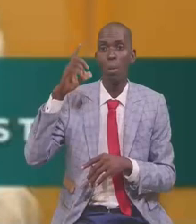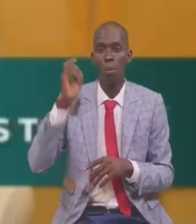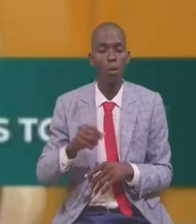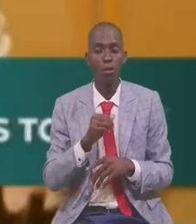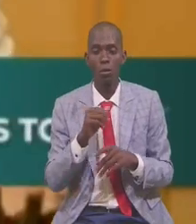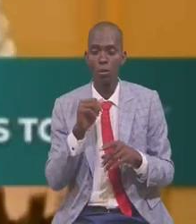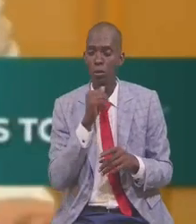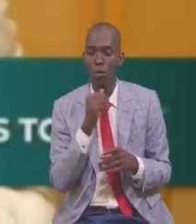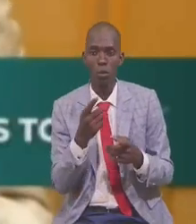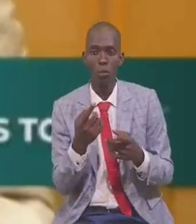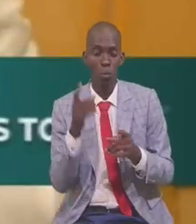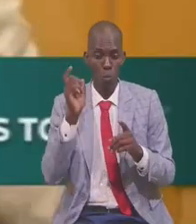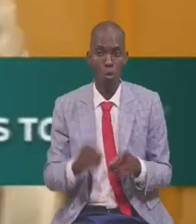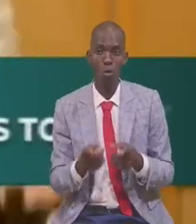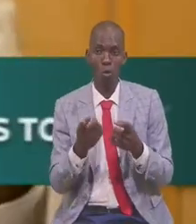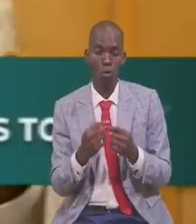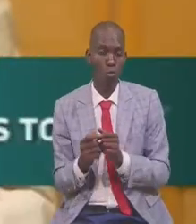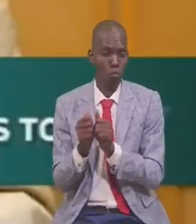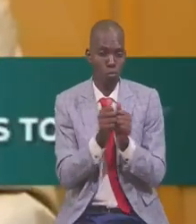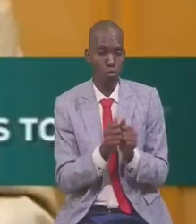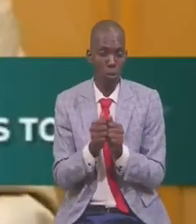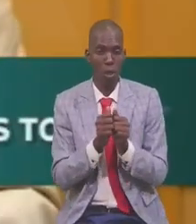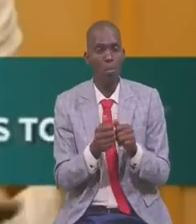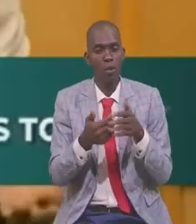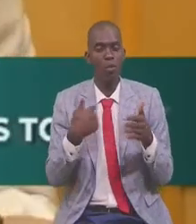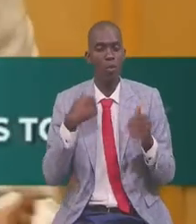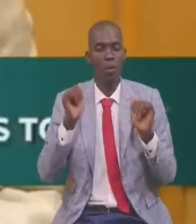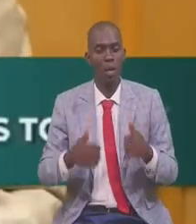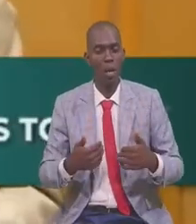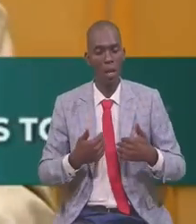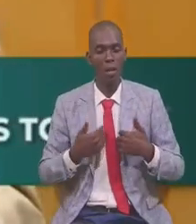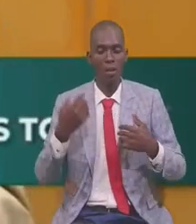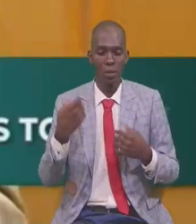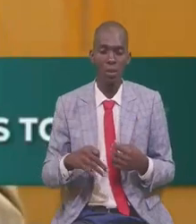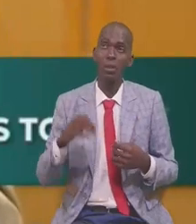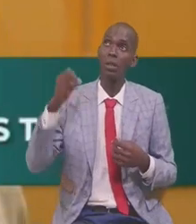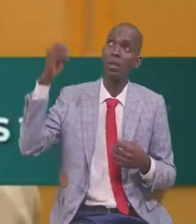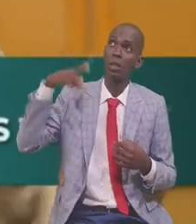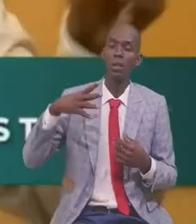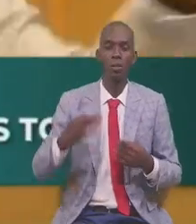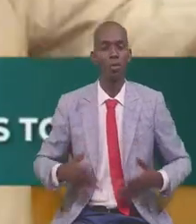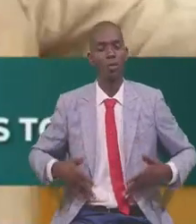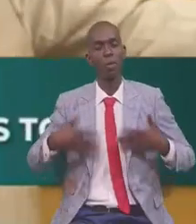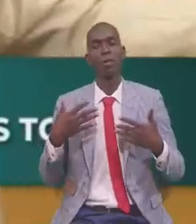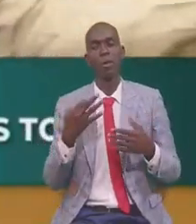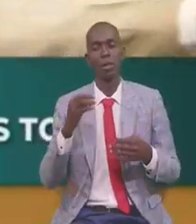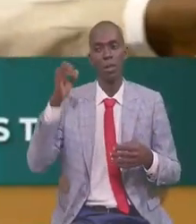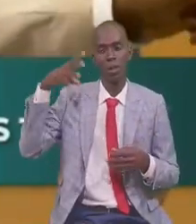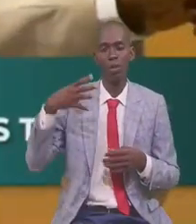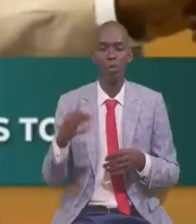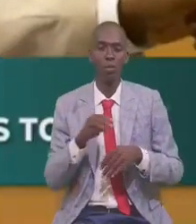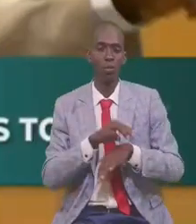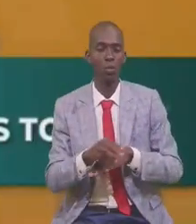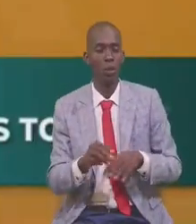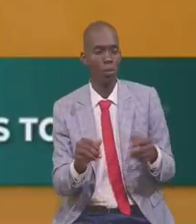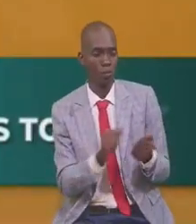ensemble avant d'avoir la lumière de la vie et la lumière d'un nouveau ministère. Brûle cela, le